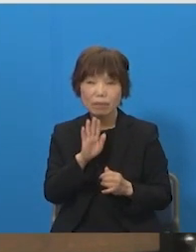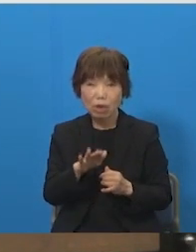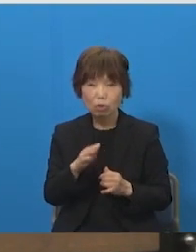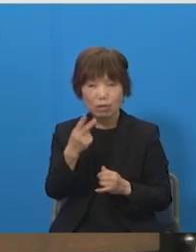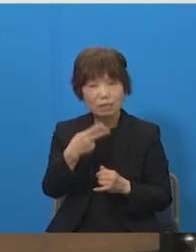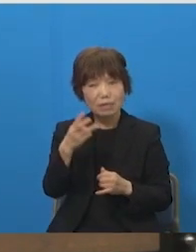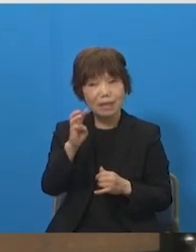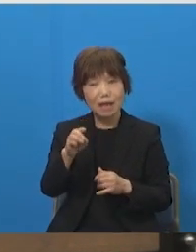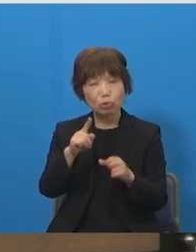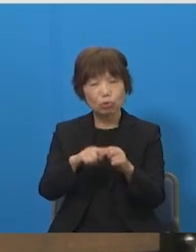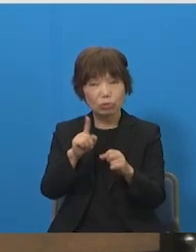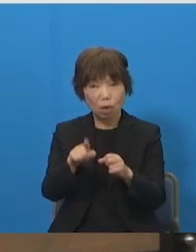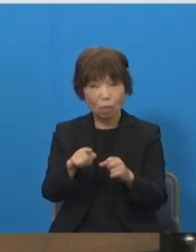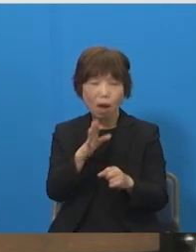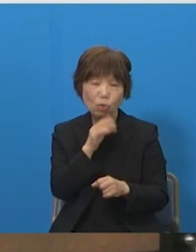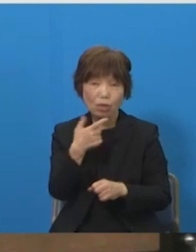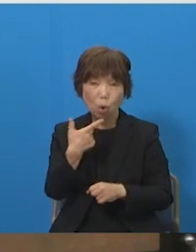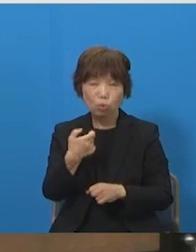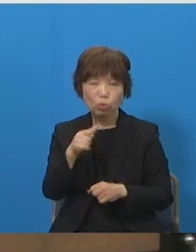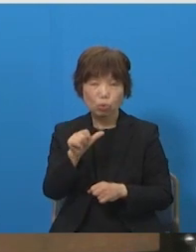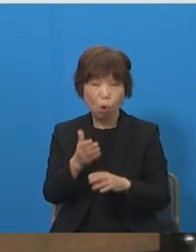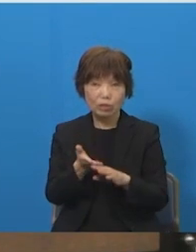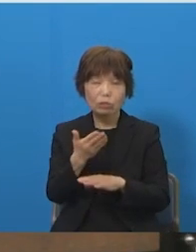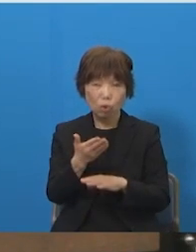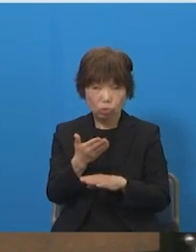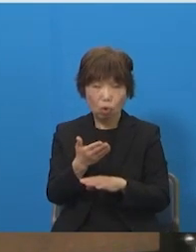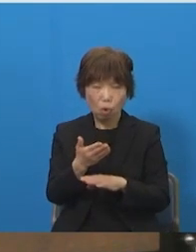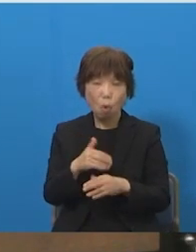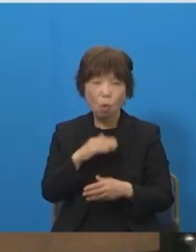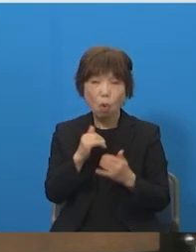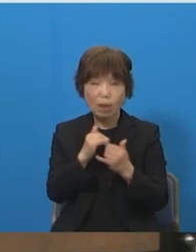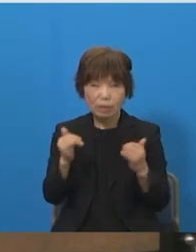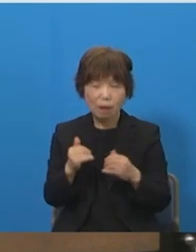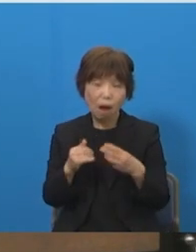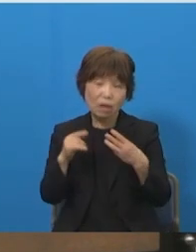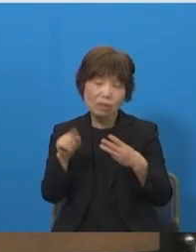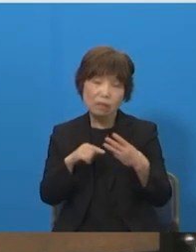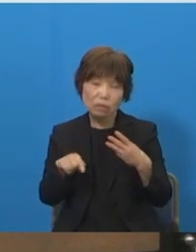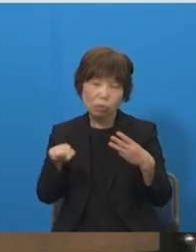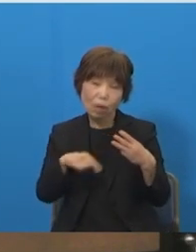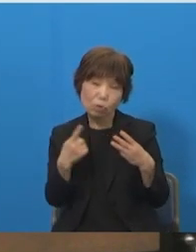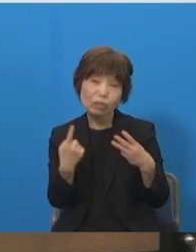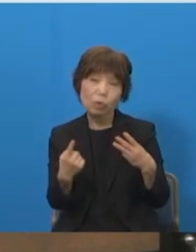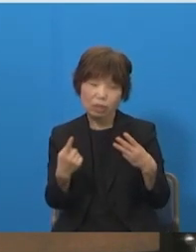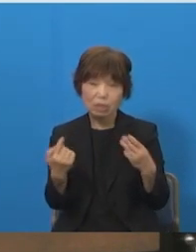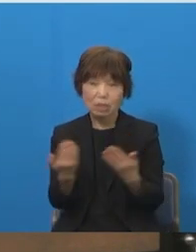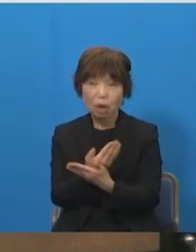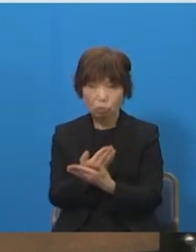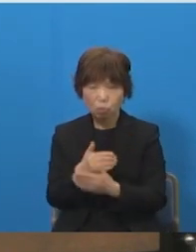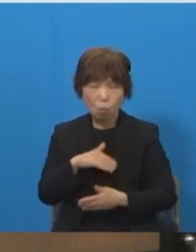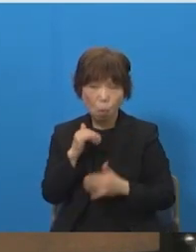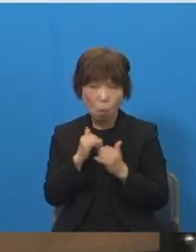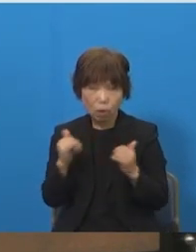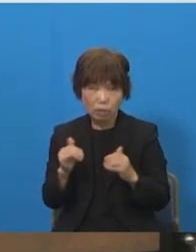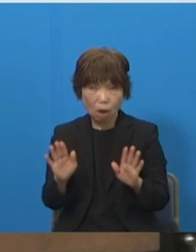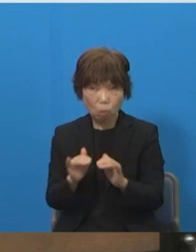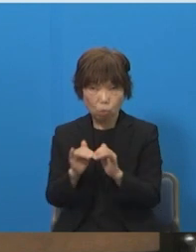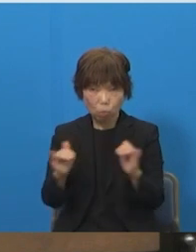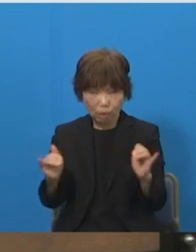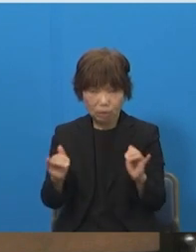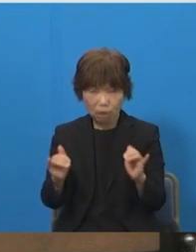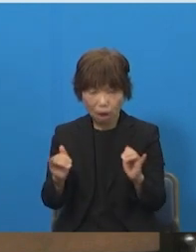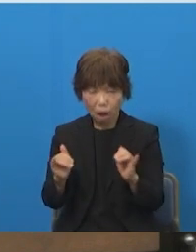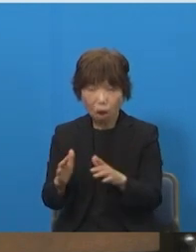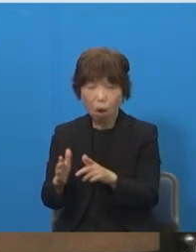2030年には65歳以上の高齢者が約3人に1人になるなど、高齢者が多く、子どもたちが少